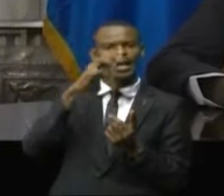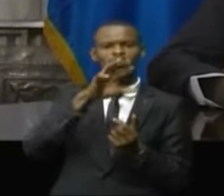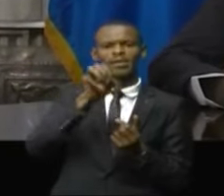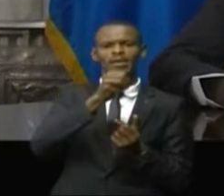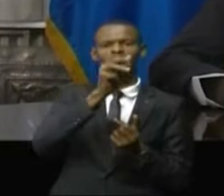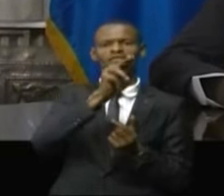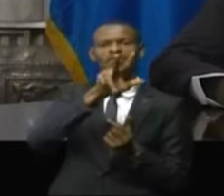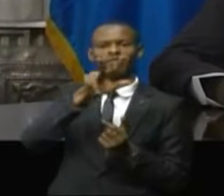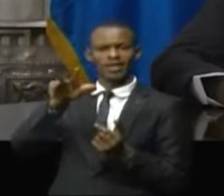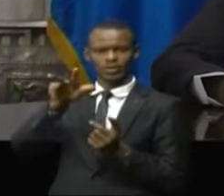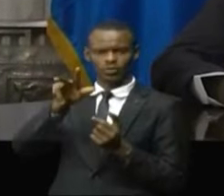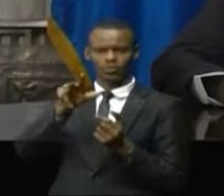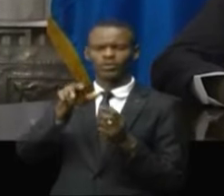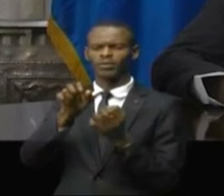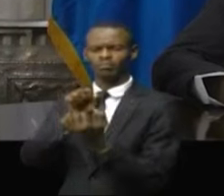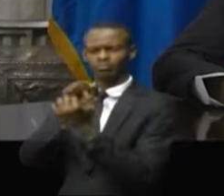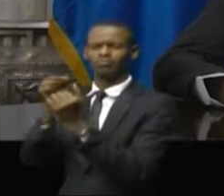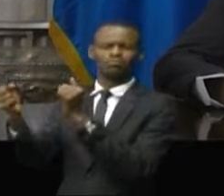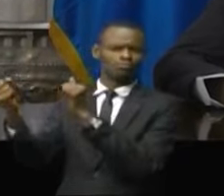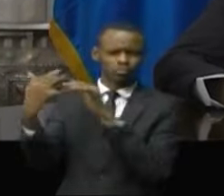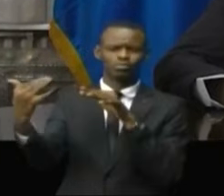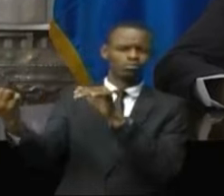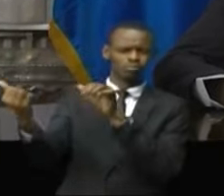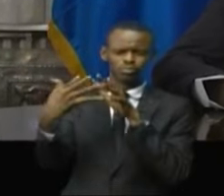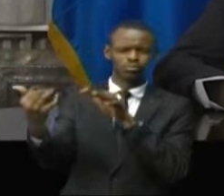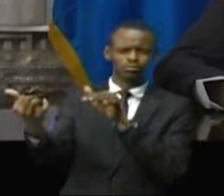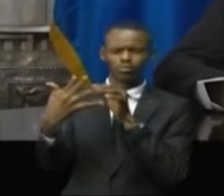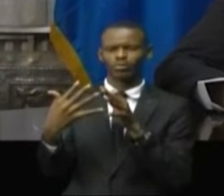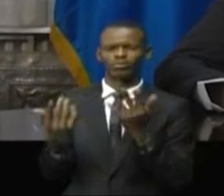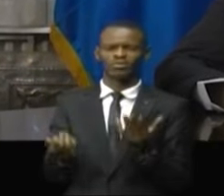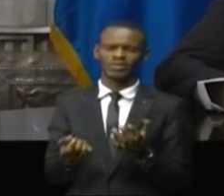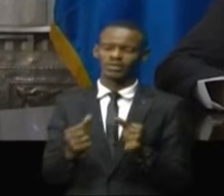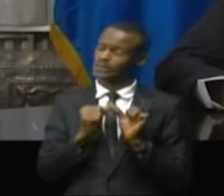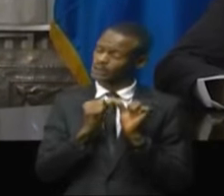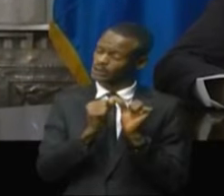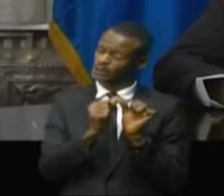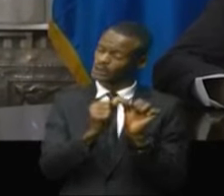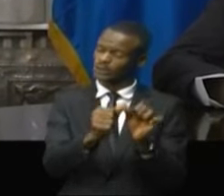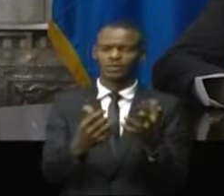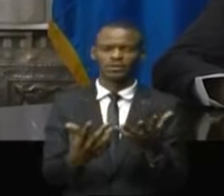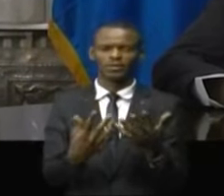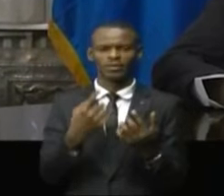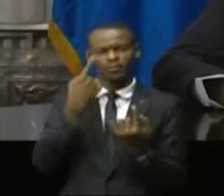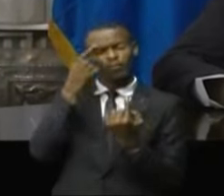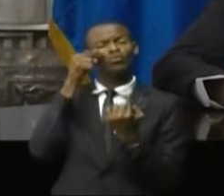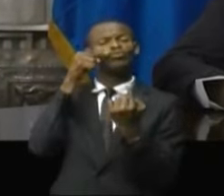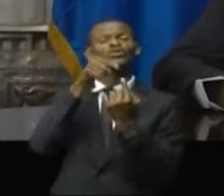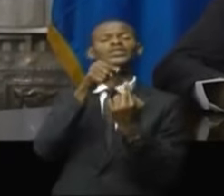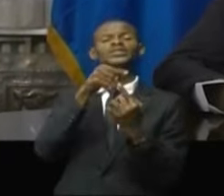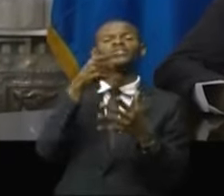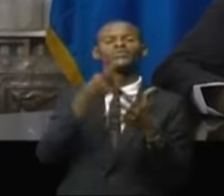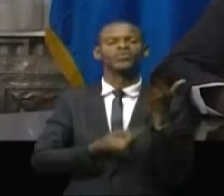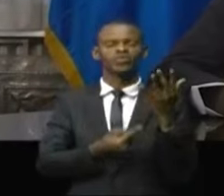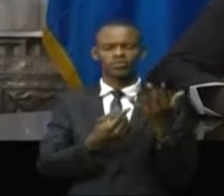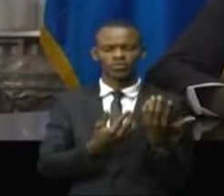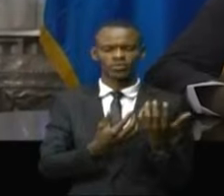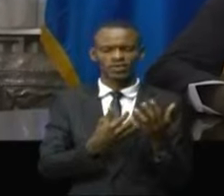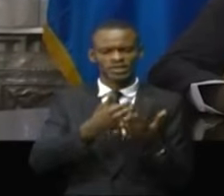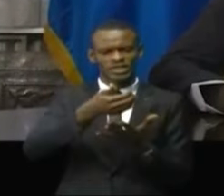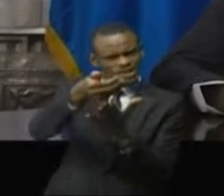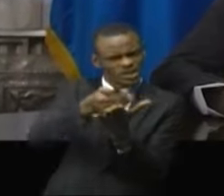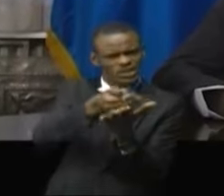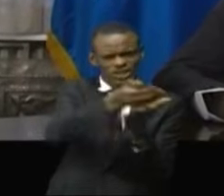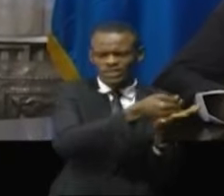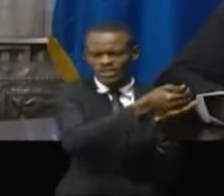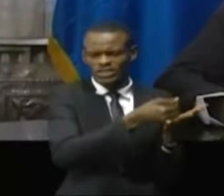celui-ci semble persister dans un triste schéma consistant à exploiter les richesses de notre nation